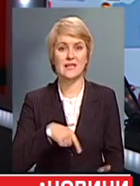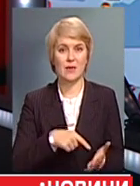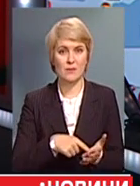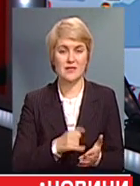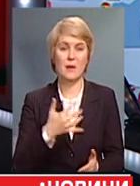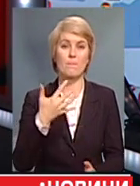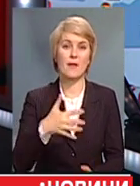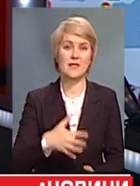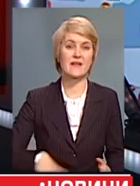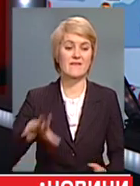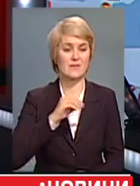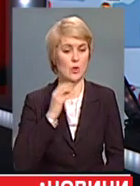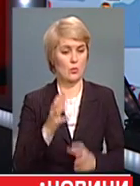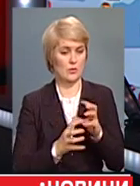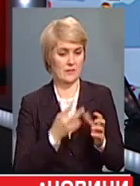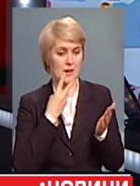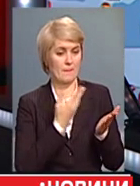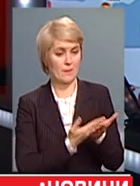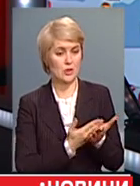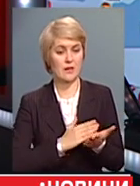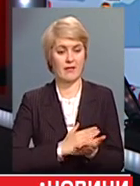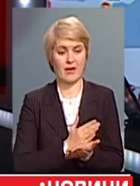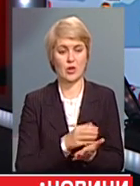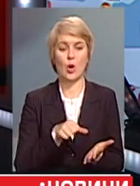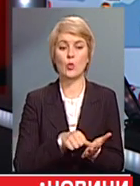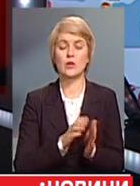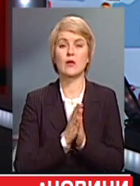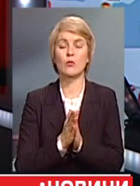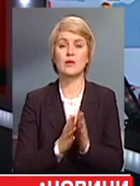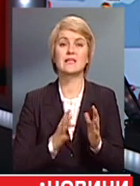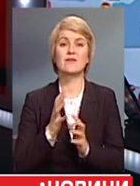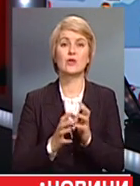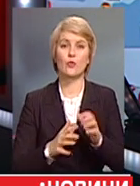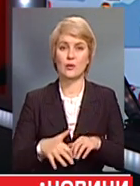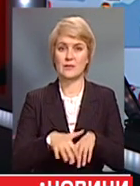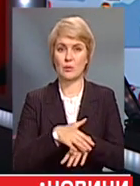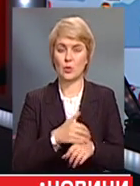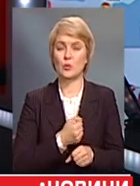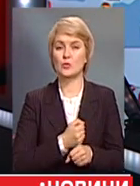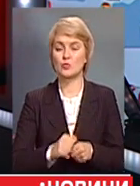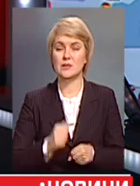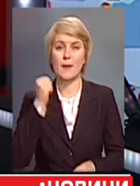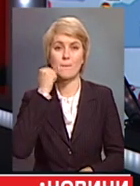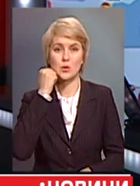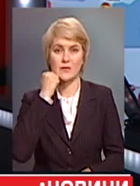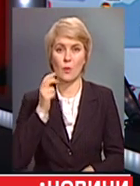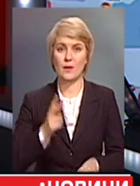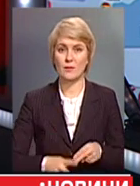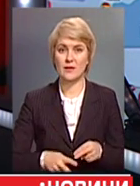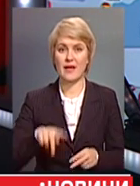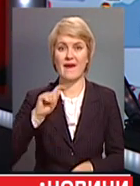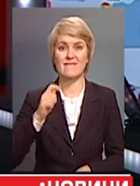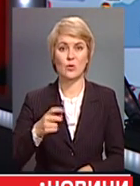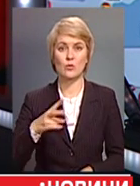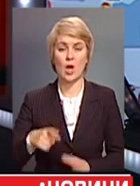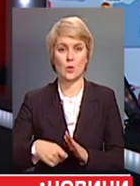світі, які саме ви зараз бачите на карті. Учасники закликають світову спільноту змусити Москву припинити конфлікт на Донбасі. Серед вимог вивести з